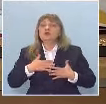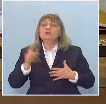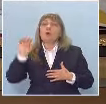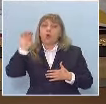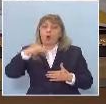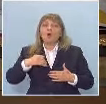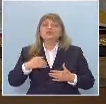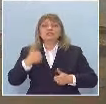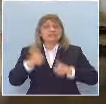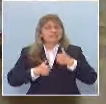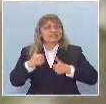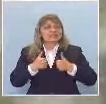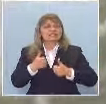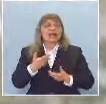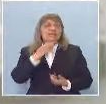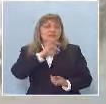покоряване.